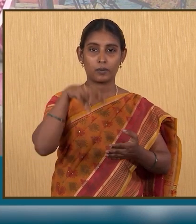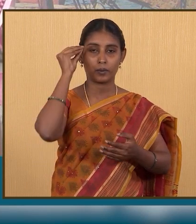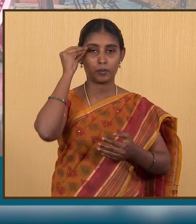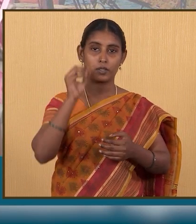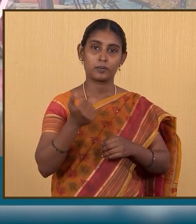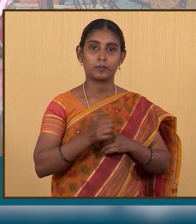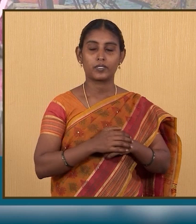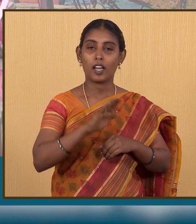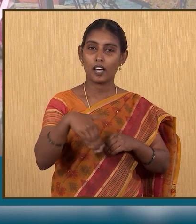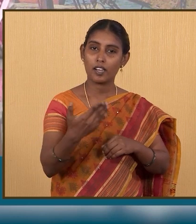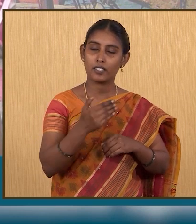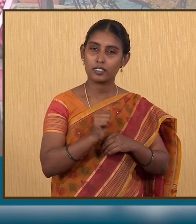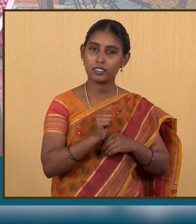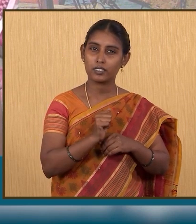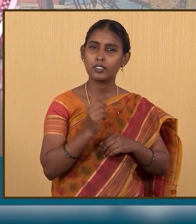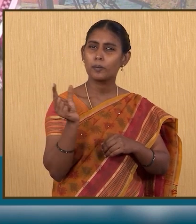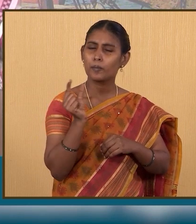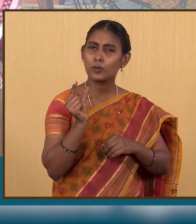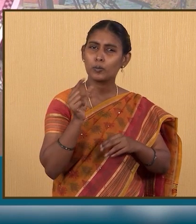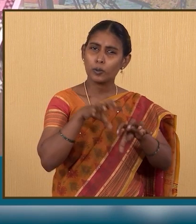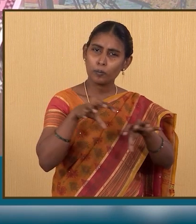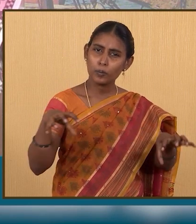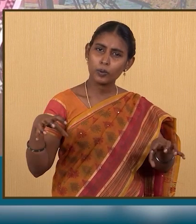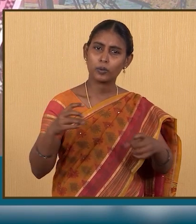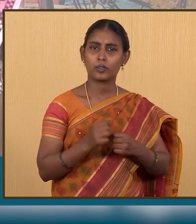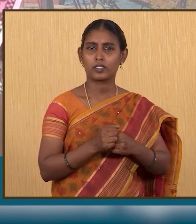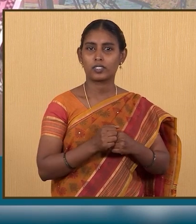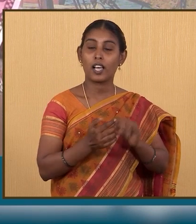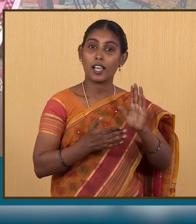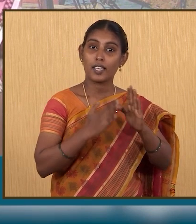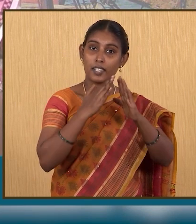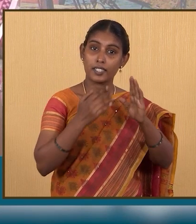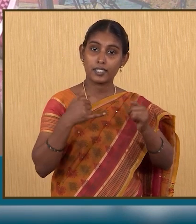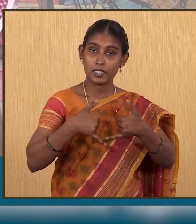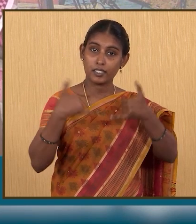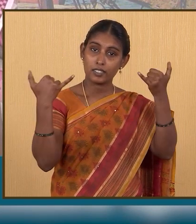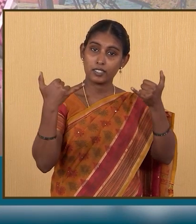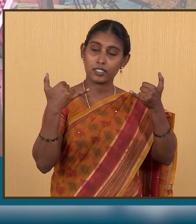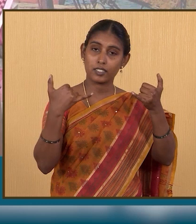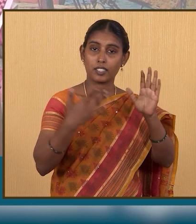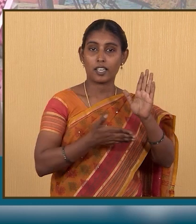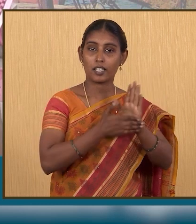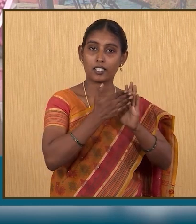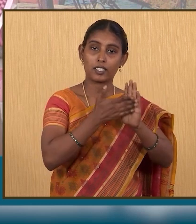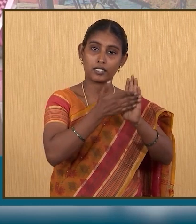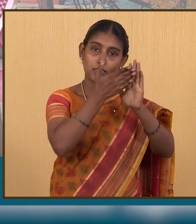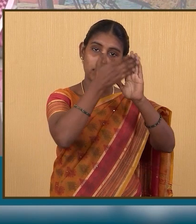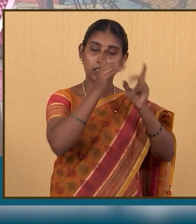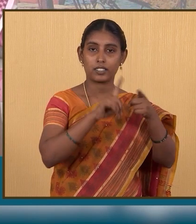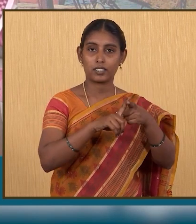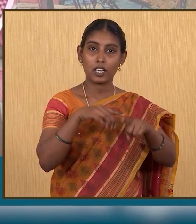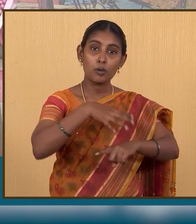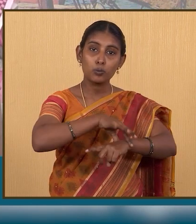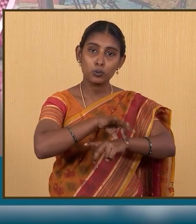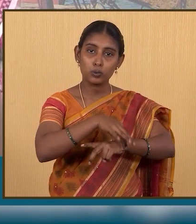தருகின்றன. அடுத்தது இந்த பயன்பாட்டு பொருள் ஆதாரங்களில் இந்திய கட்டிடக்கலையை பற்றியும், அடுத்தது